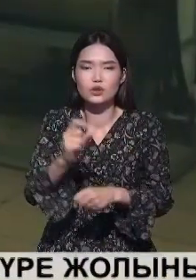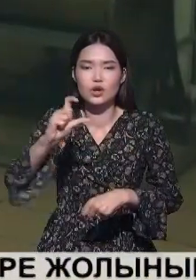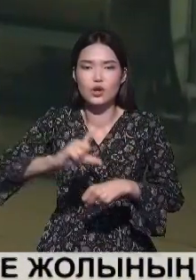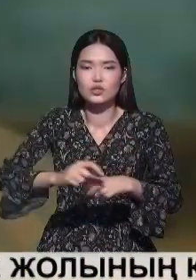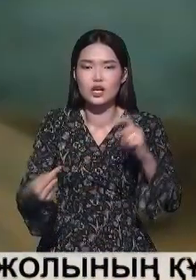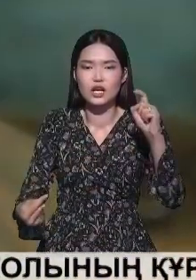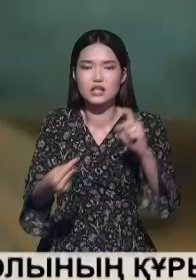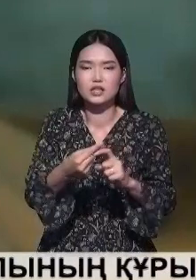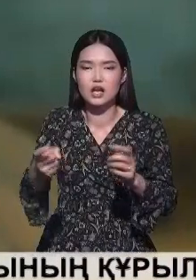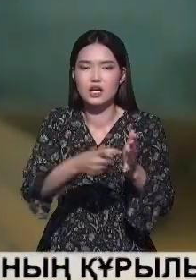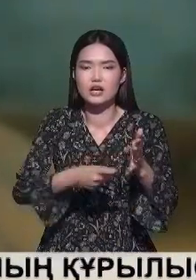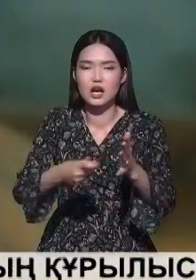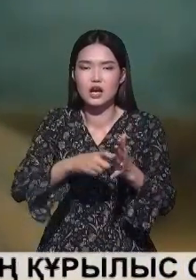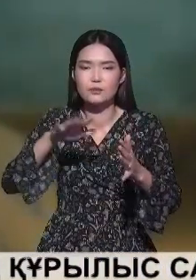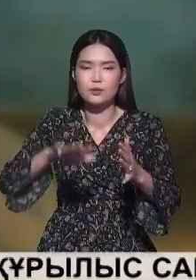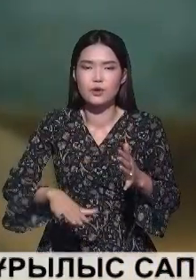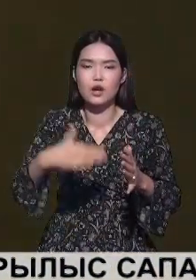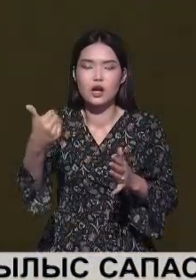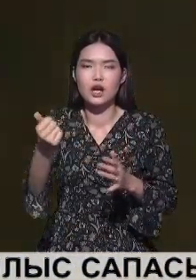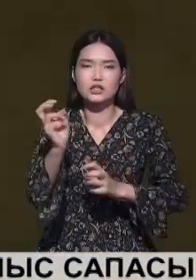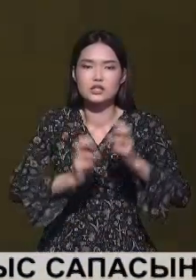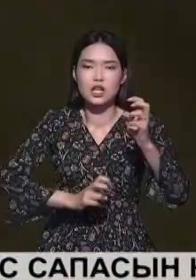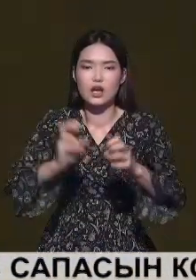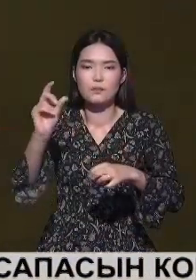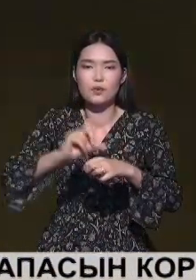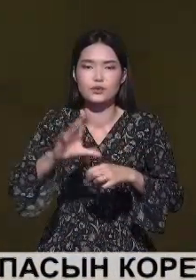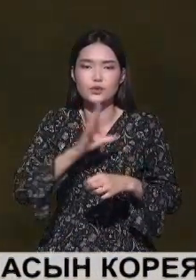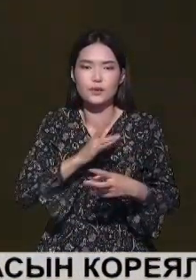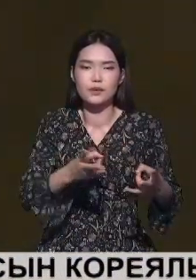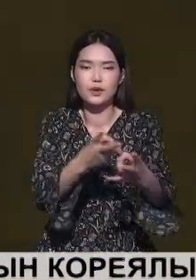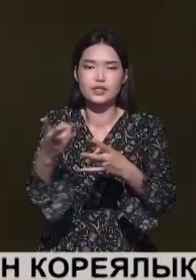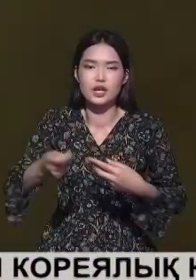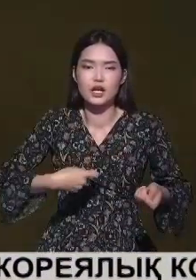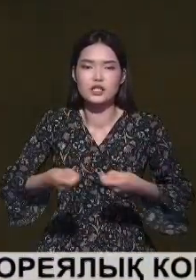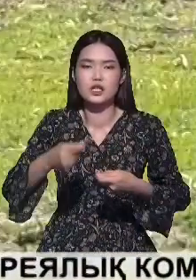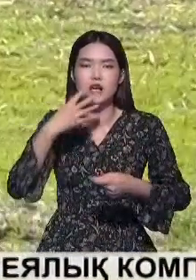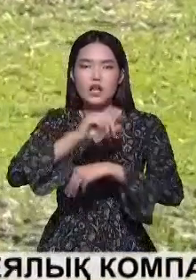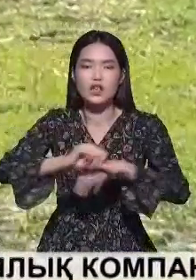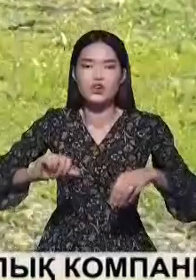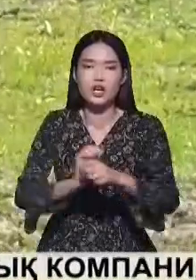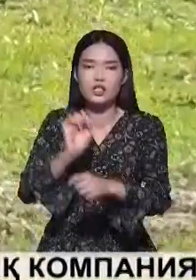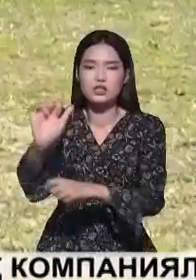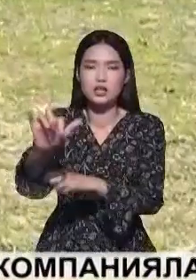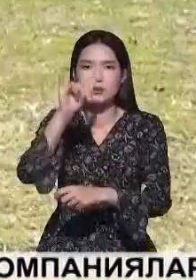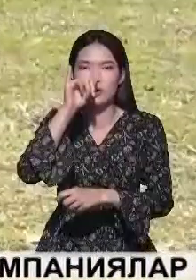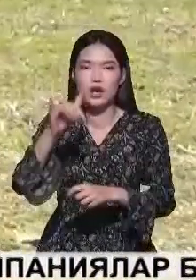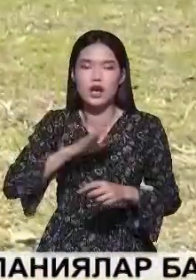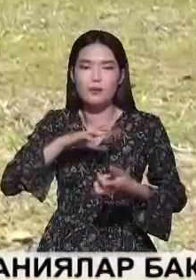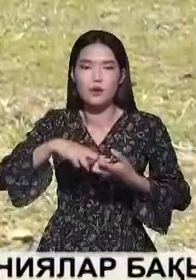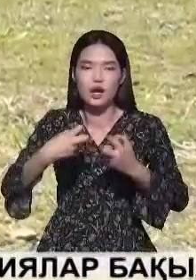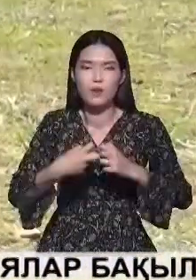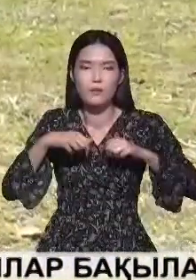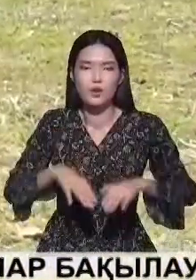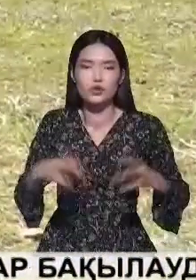тек Қарағандыдағы саумал кәсіпорны. Ол жердің өзінде түйткіл көп, саумалды шетелге шығара алмайды. Министр бұл проблеманы